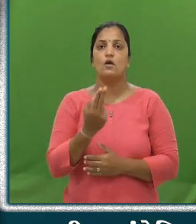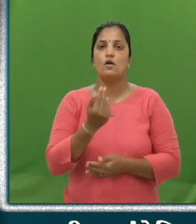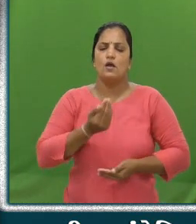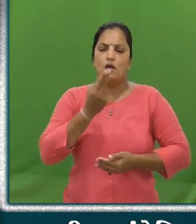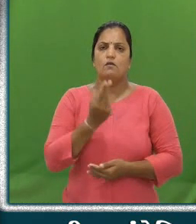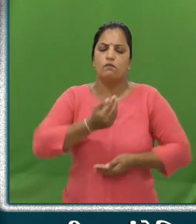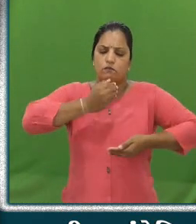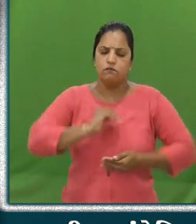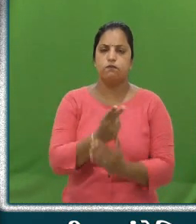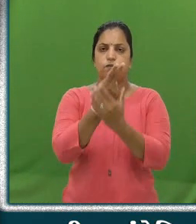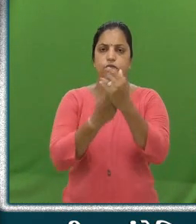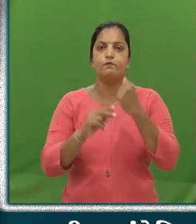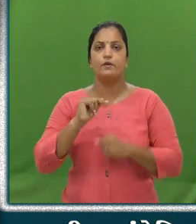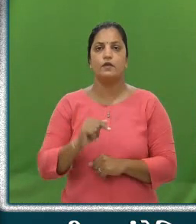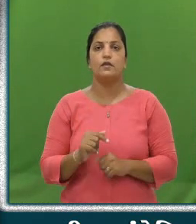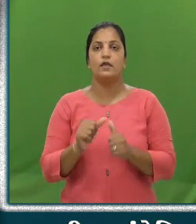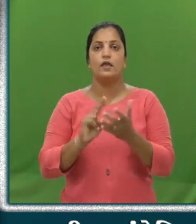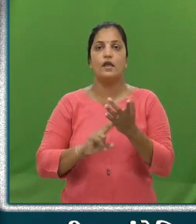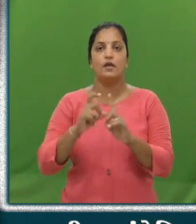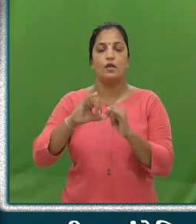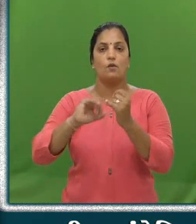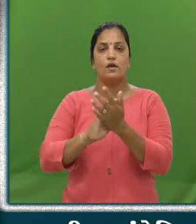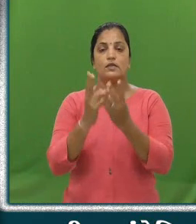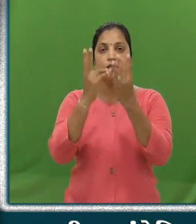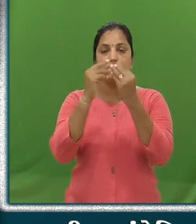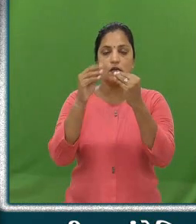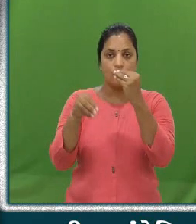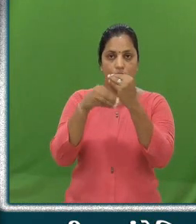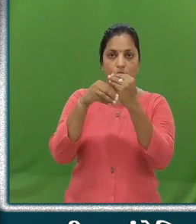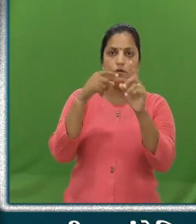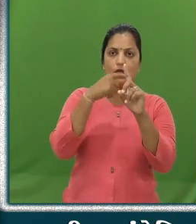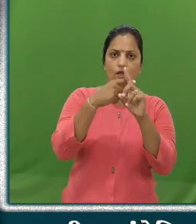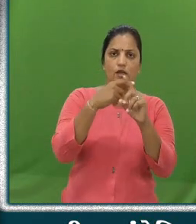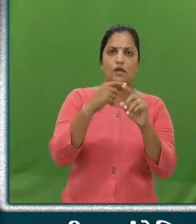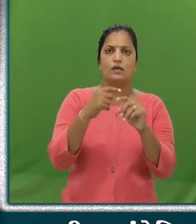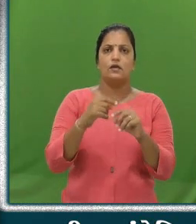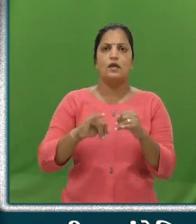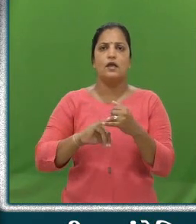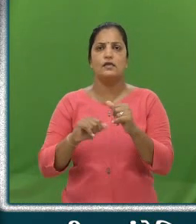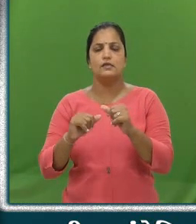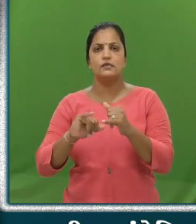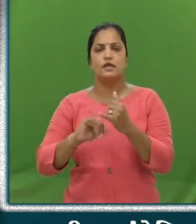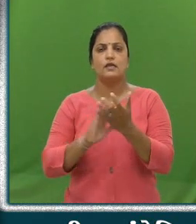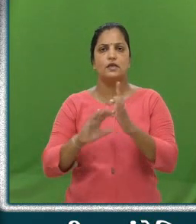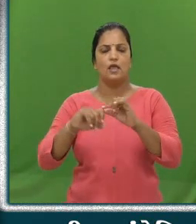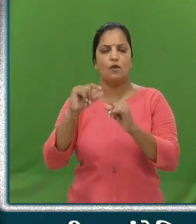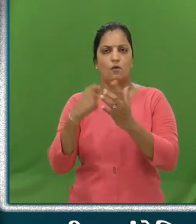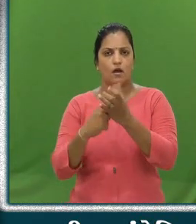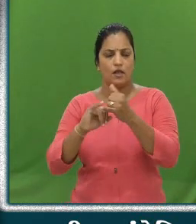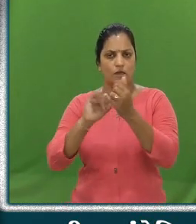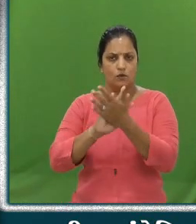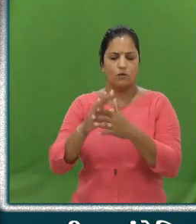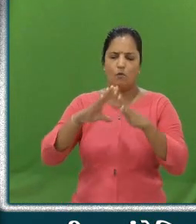તો આ અંડકોષોની સંખ્યા વધે ત્યારે શું થાય છે કે સામે જે શુક્રકોષો હોય છે અસંખ્ય હોય છે બરોબર